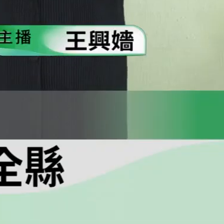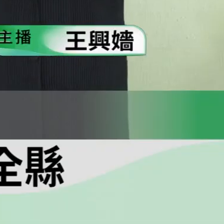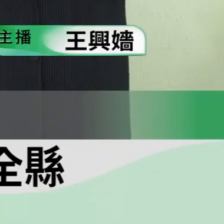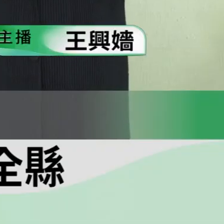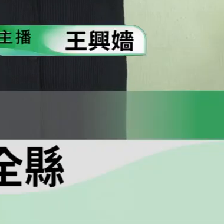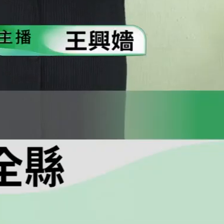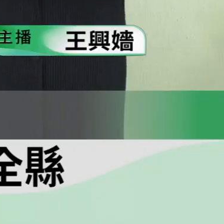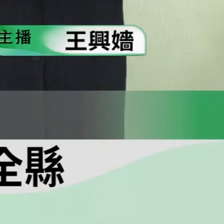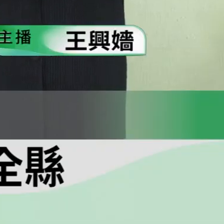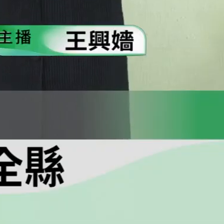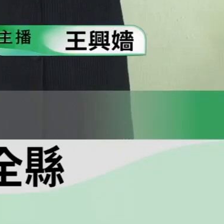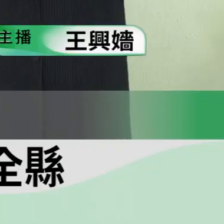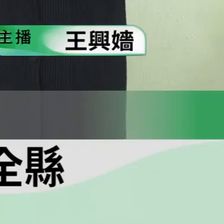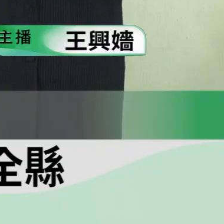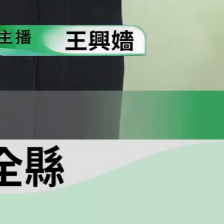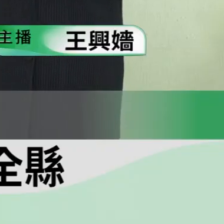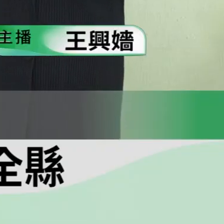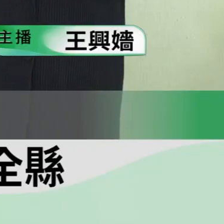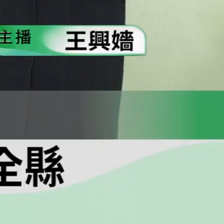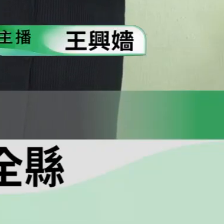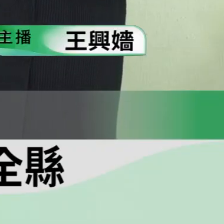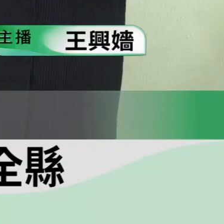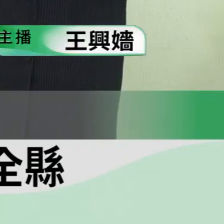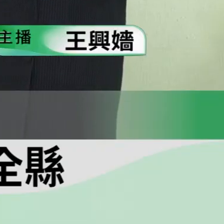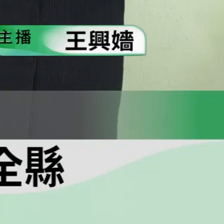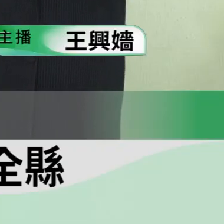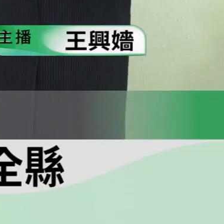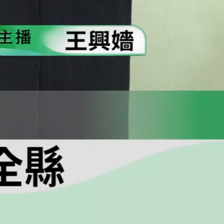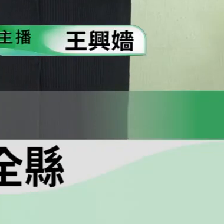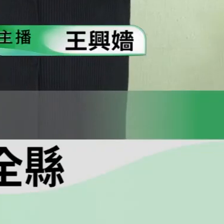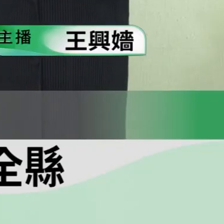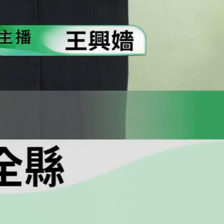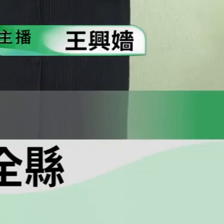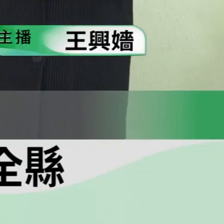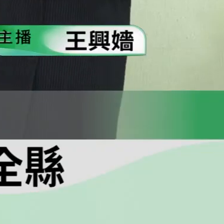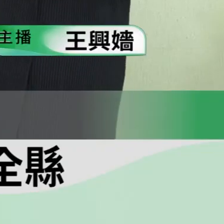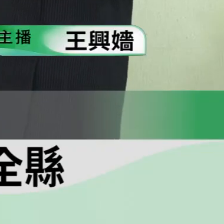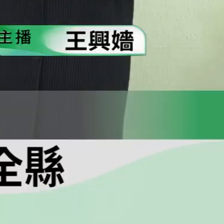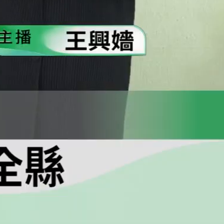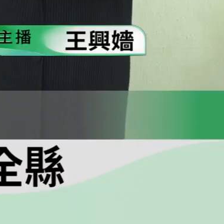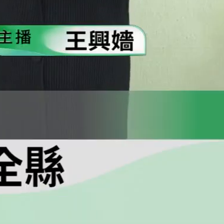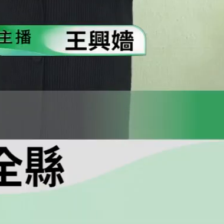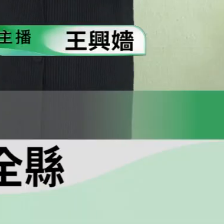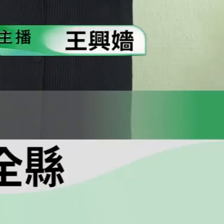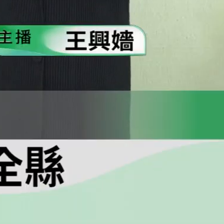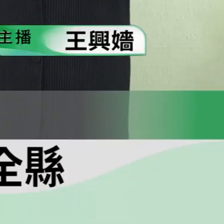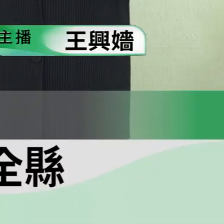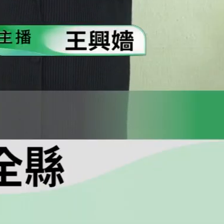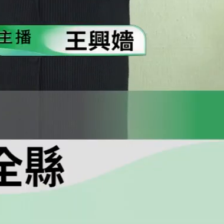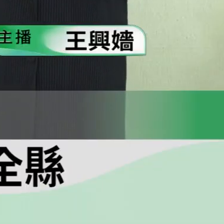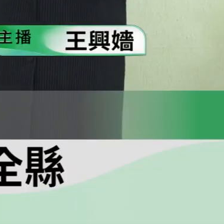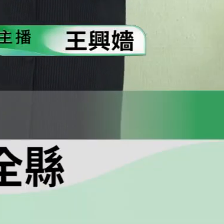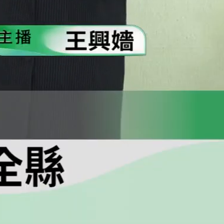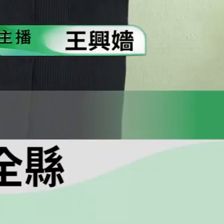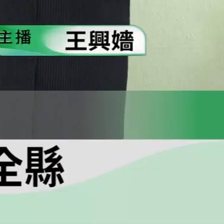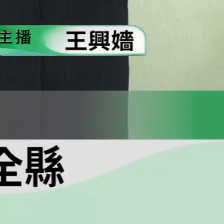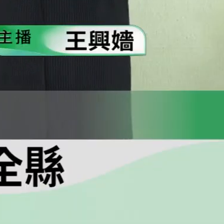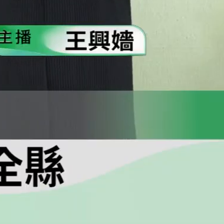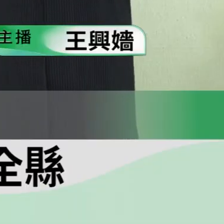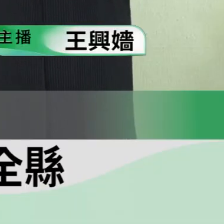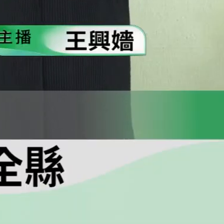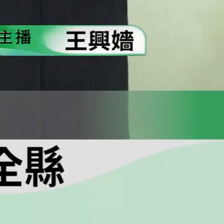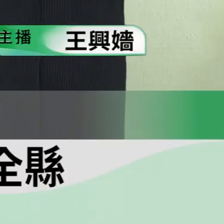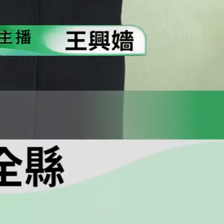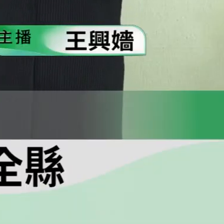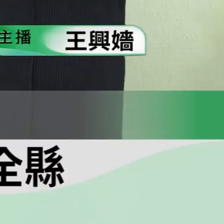可以用市区为主。韩国第六年内空太多全县各乡镇提供本县民韩国游客，韩国东县